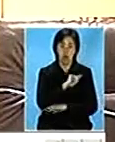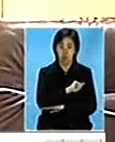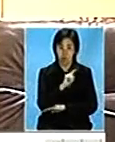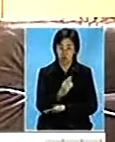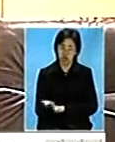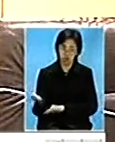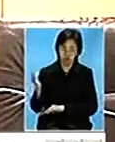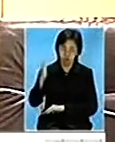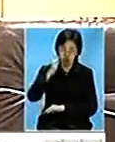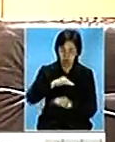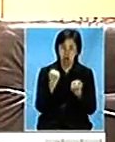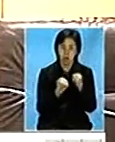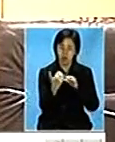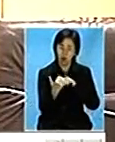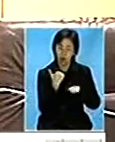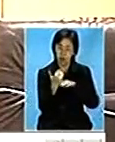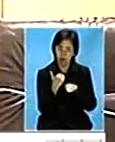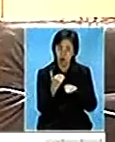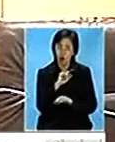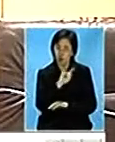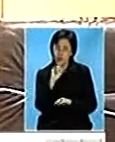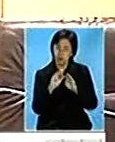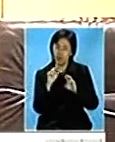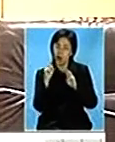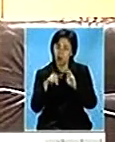อวันโดยเฉลี่ยนะครับ